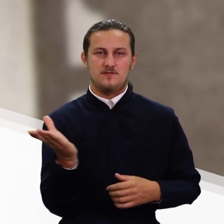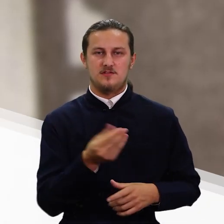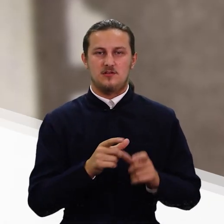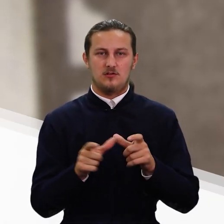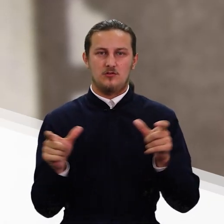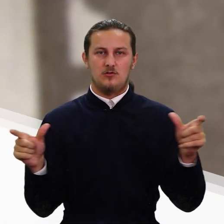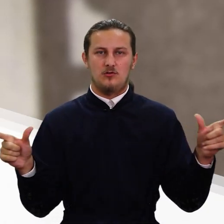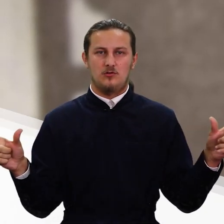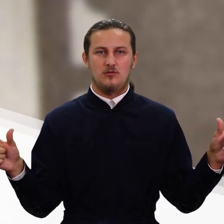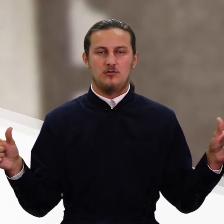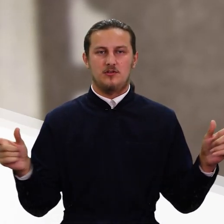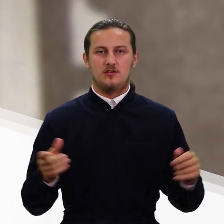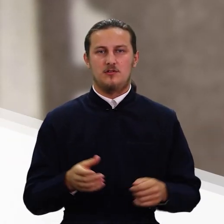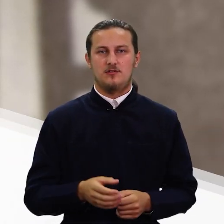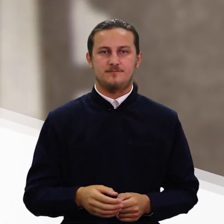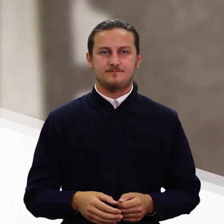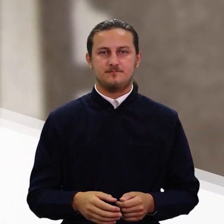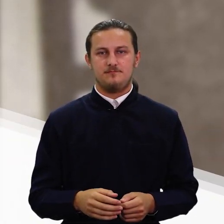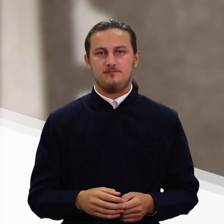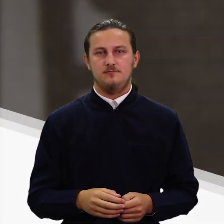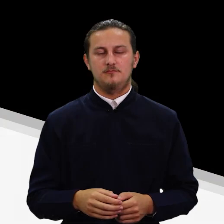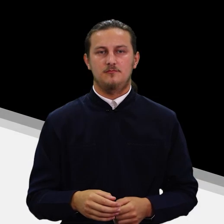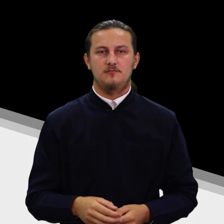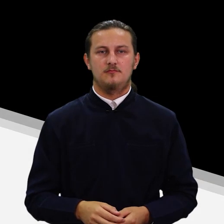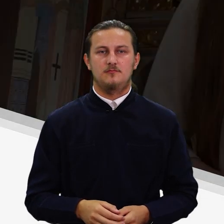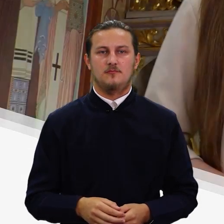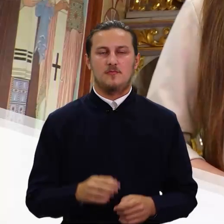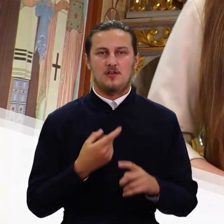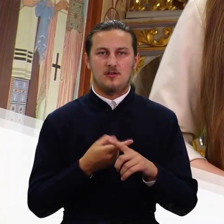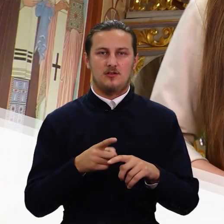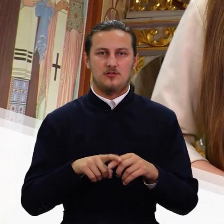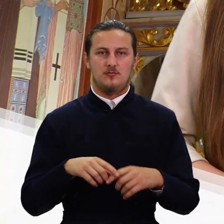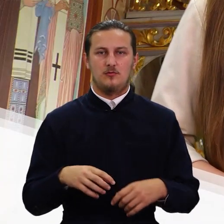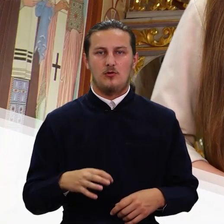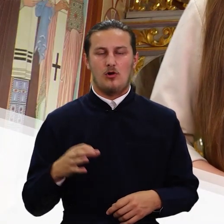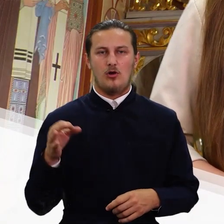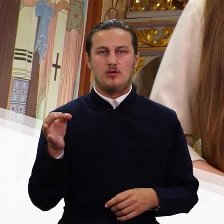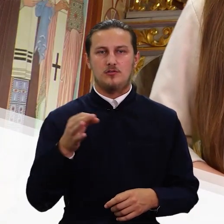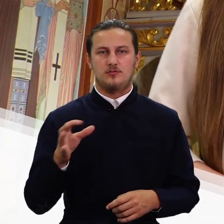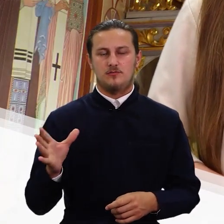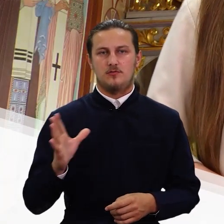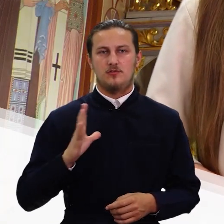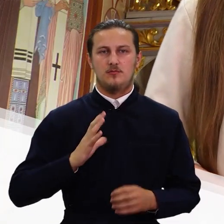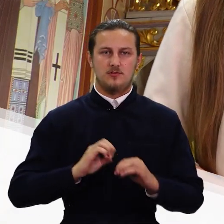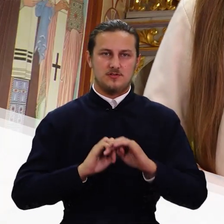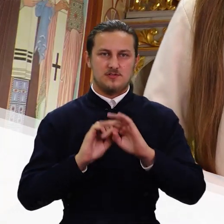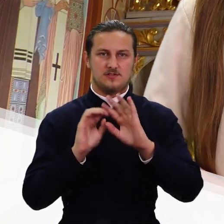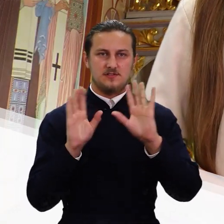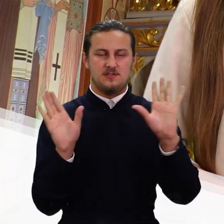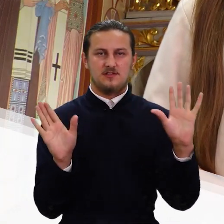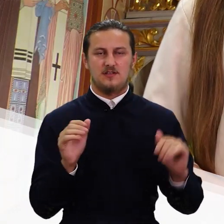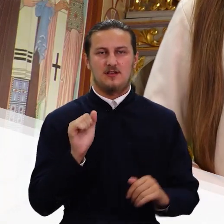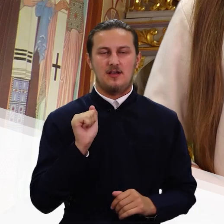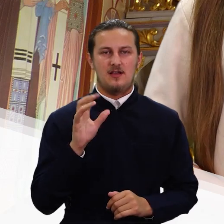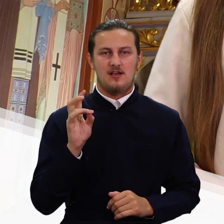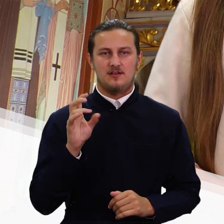терпів і з радістю переносив послану Господом хворобу. На тому острові жив вже нині святий Анфім Хіоський, який постриг